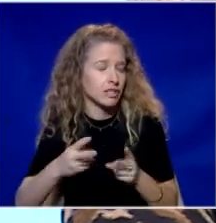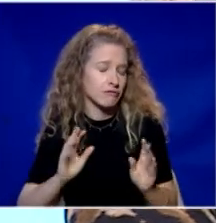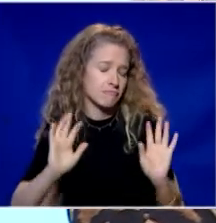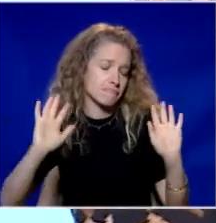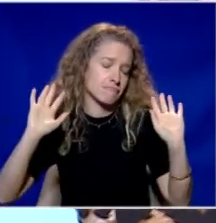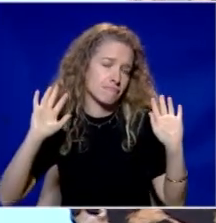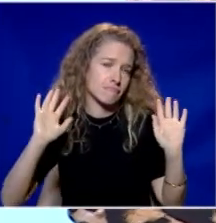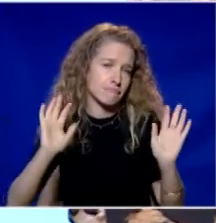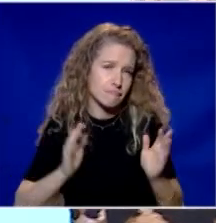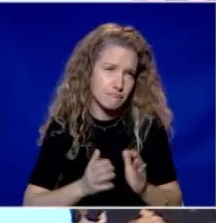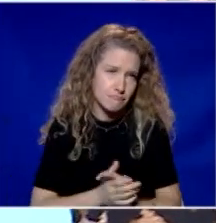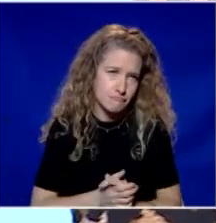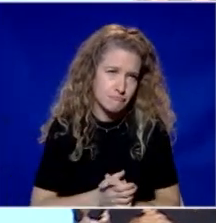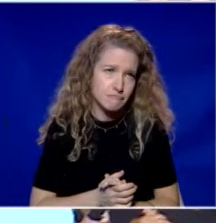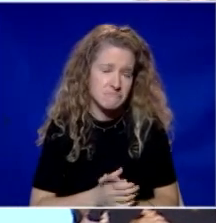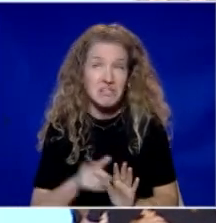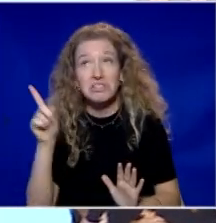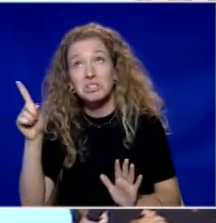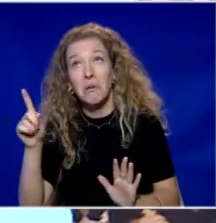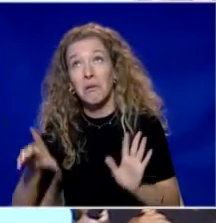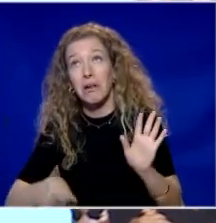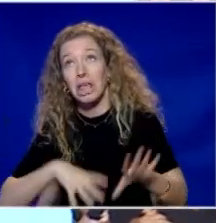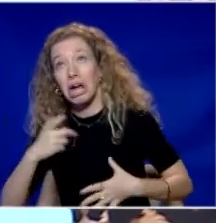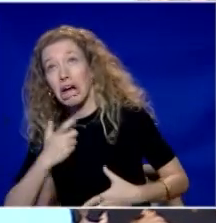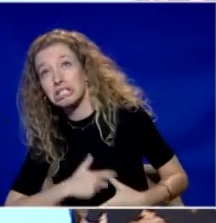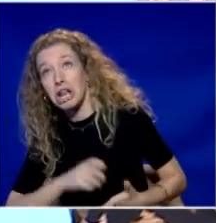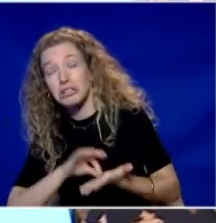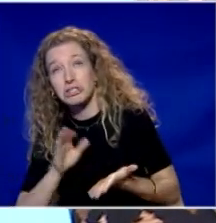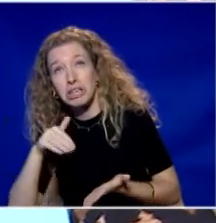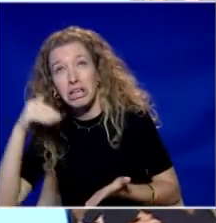נכון. אין לי... הוא יכעס עליי, שיגדל. שימי, תודה רבה. תודה רבה.